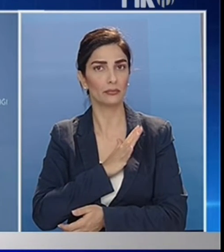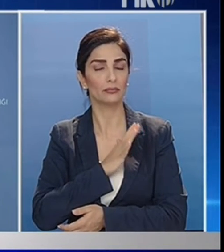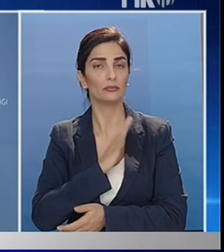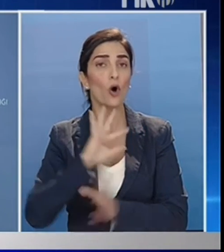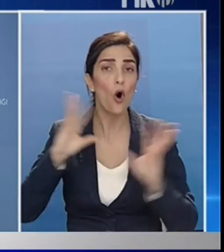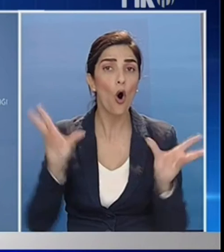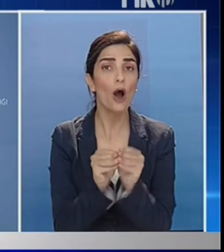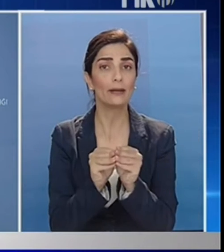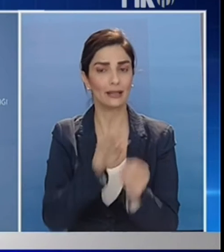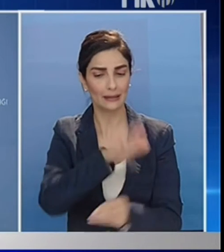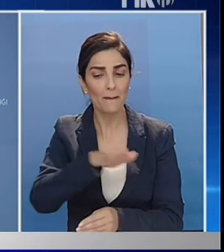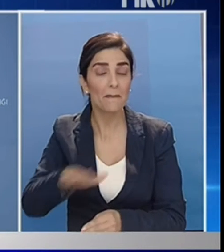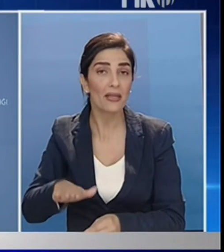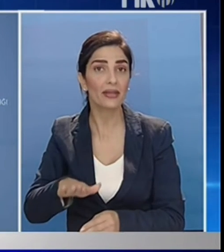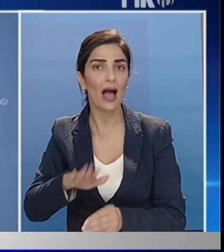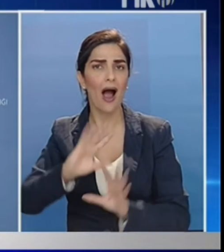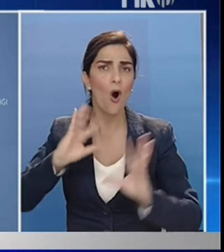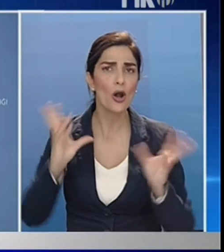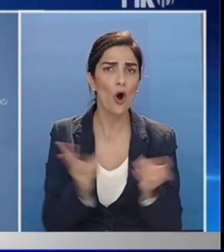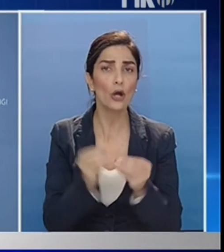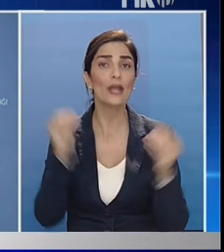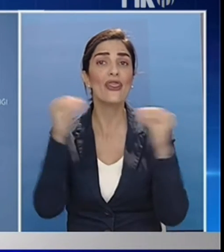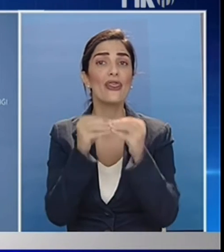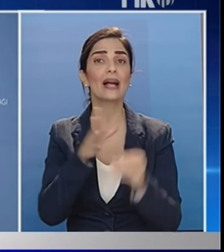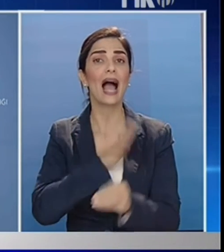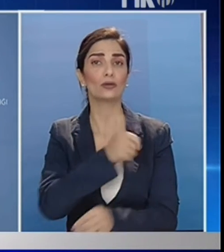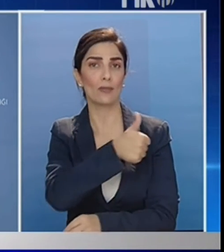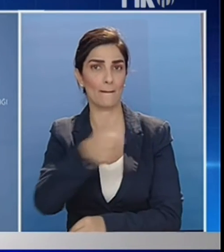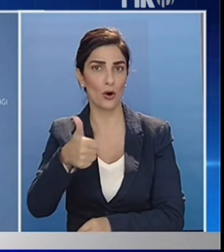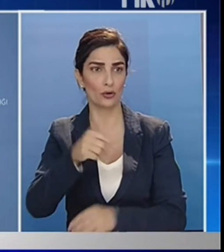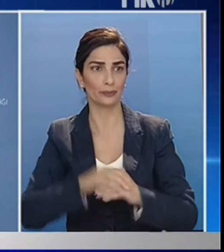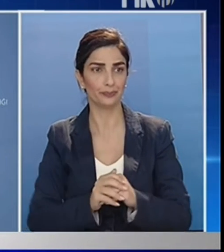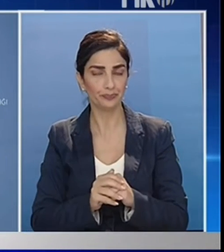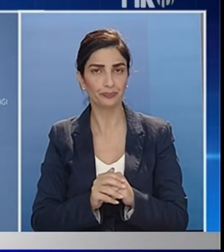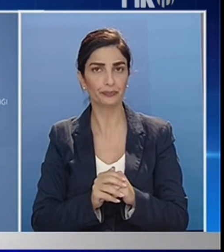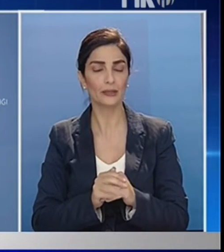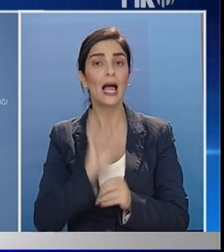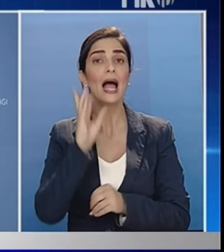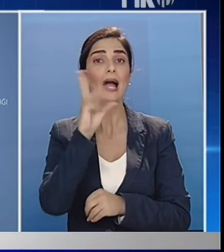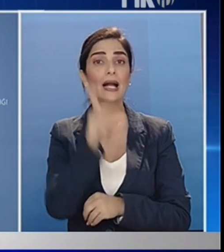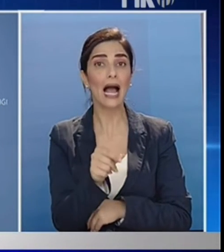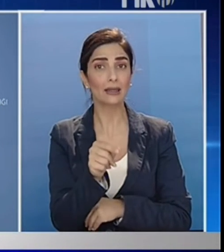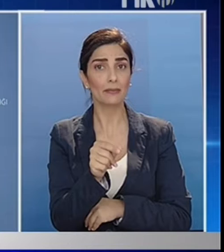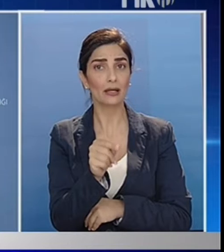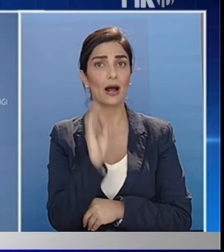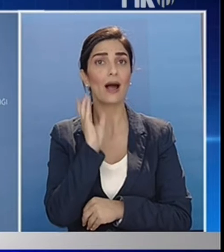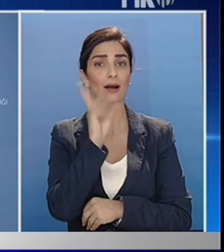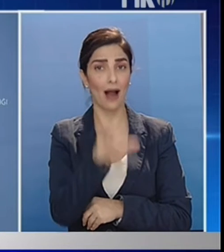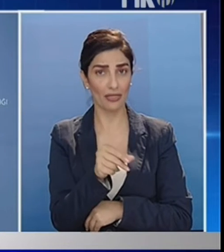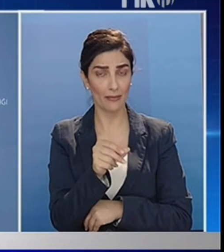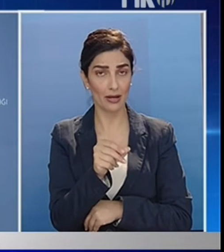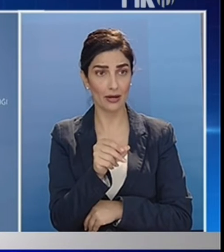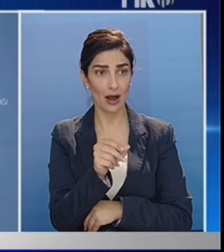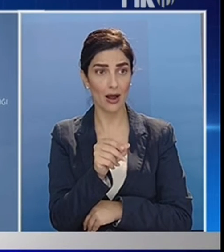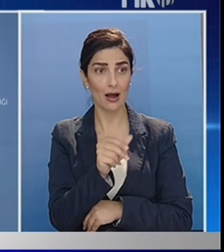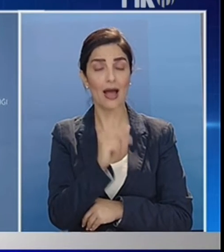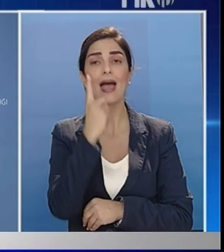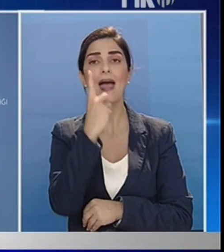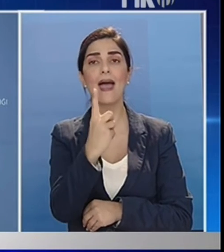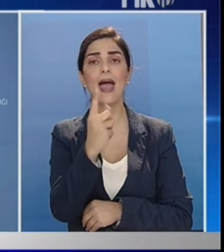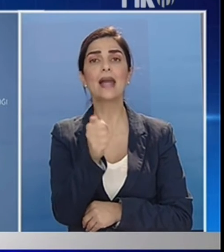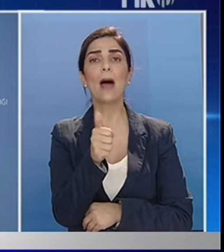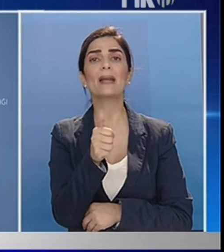συμπεριλαμβανομένων και των ανήλικων. Επιτρέπεται μετακίνηση μόνο μια φορά ανά άτομο ημερησίως με αποστολή γραπτού μηνύματος